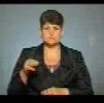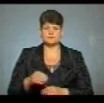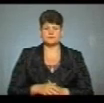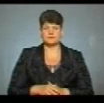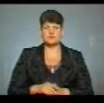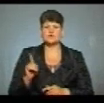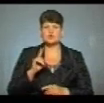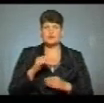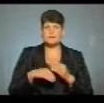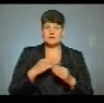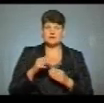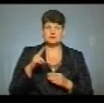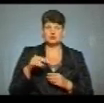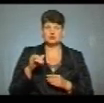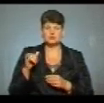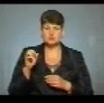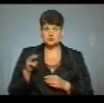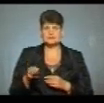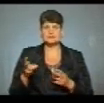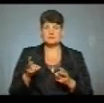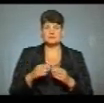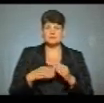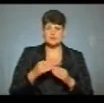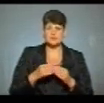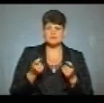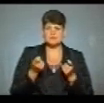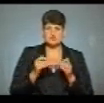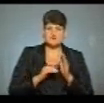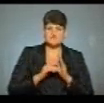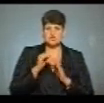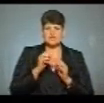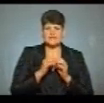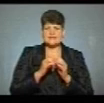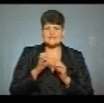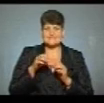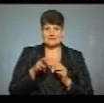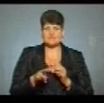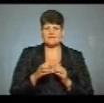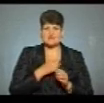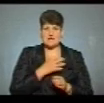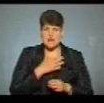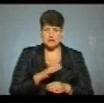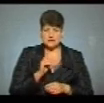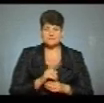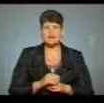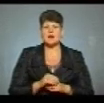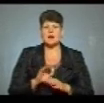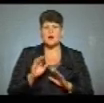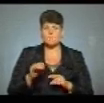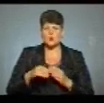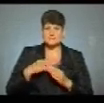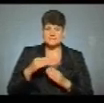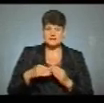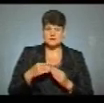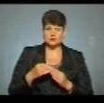Щоб накласти джгут на ногу, потрібно накласти його трішки вище, на 10 см від рани, потім затягнути